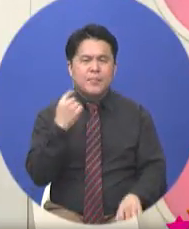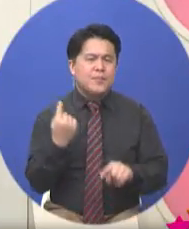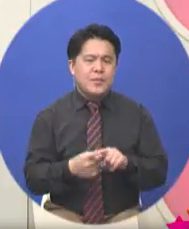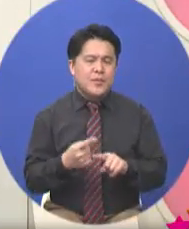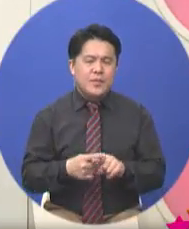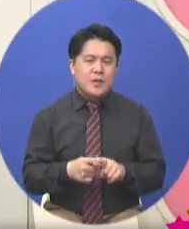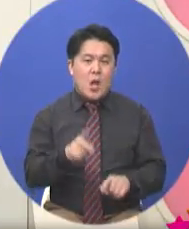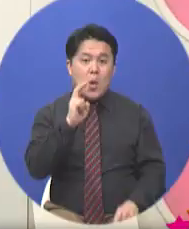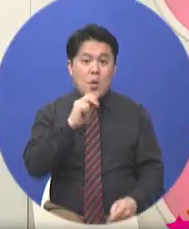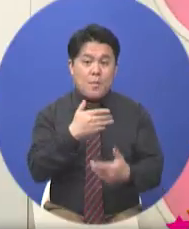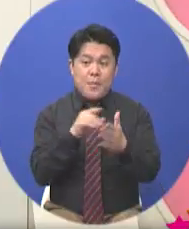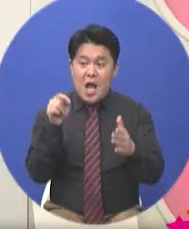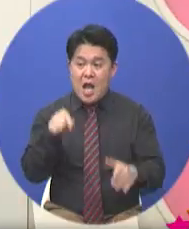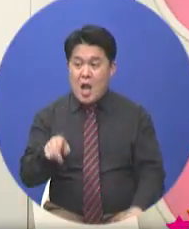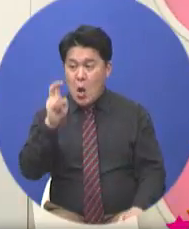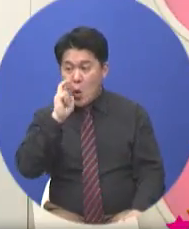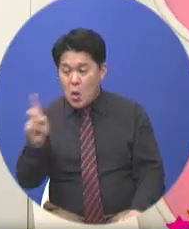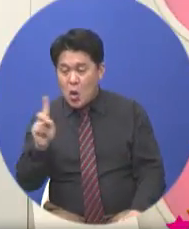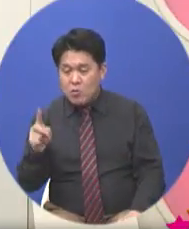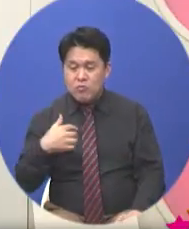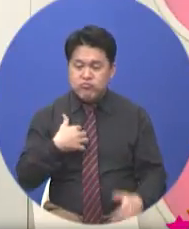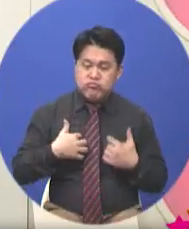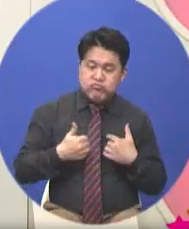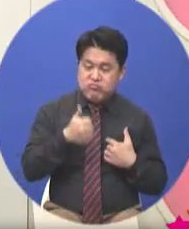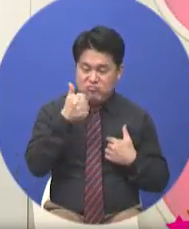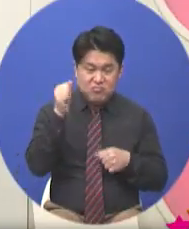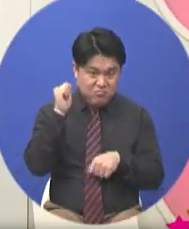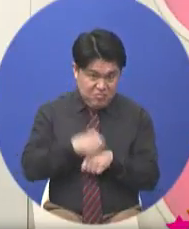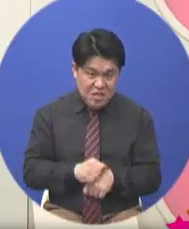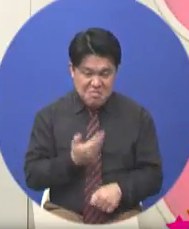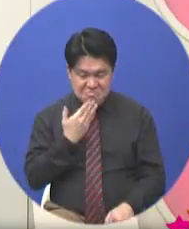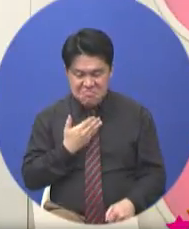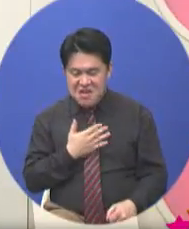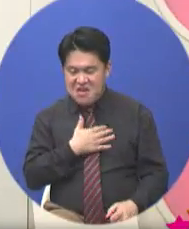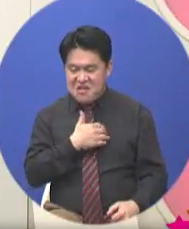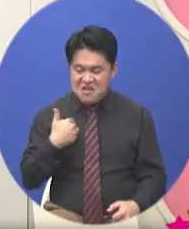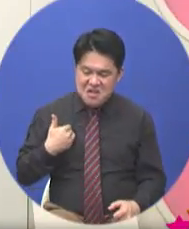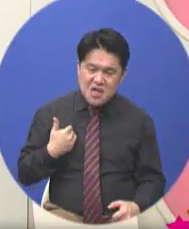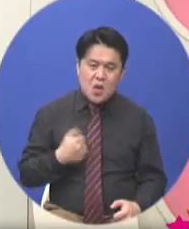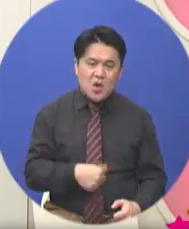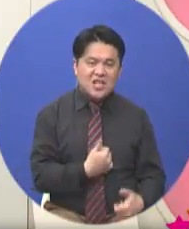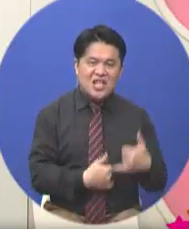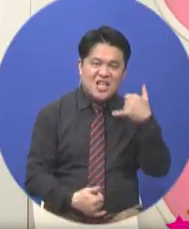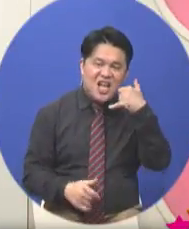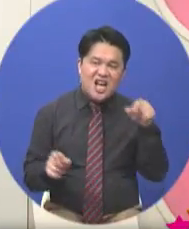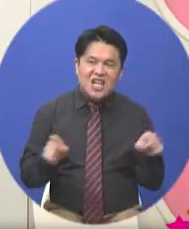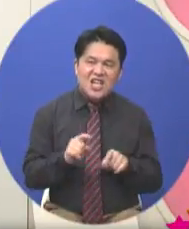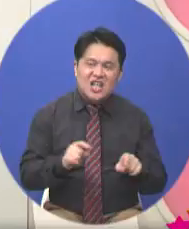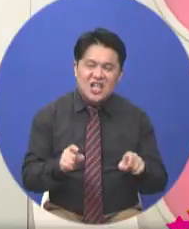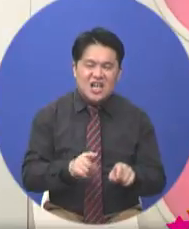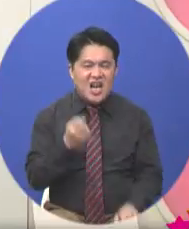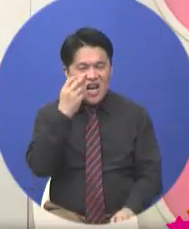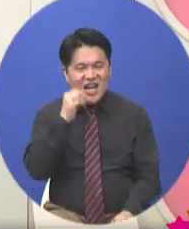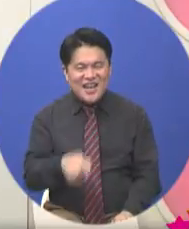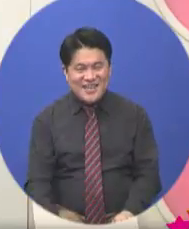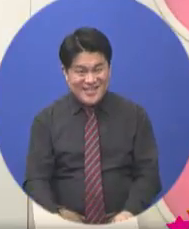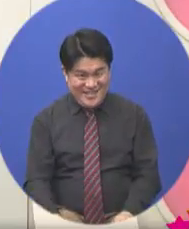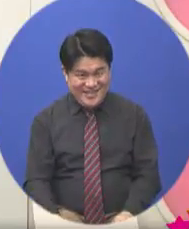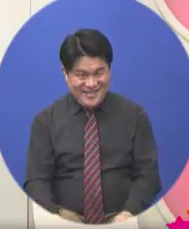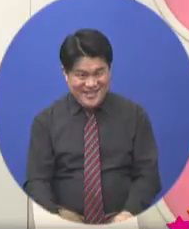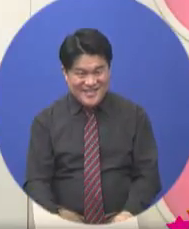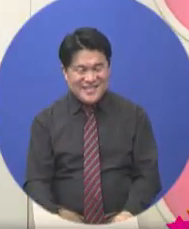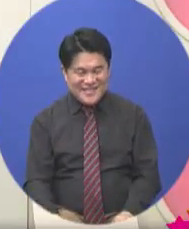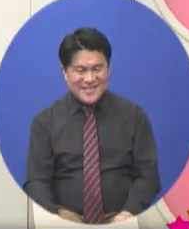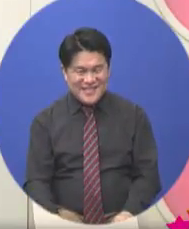맞다나 노래방에서 부를 때는 참 안 떨리는데 혼자 전화기 부르면 더 떨려요. 예. 예.